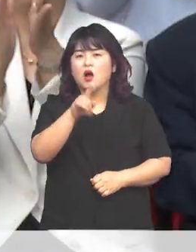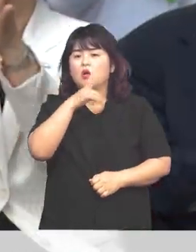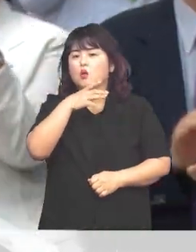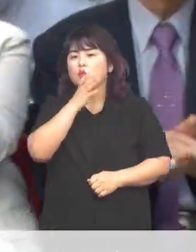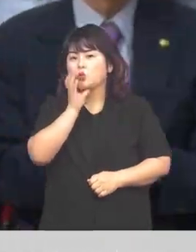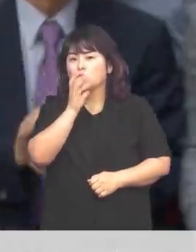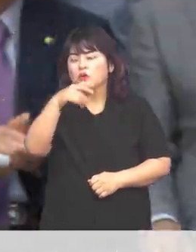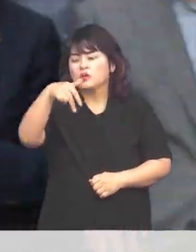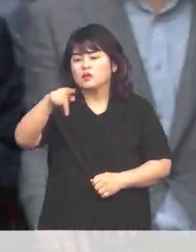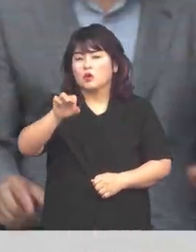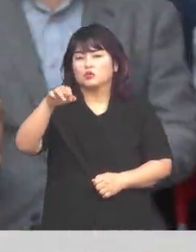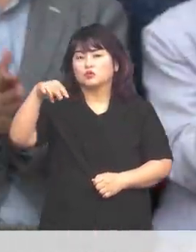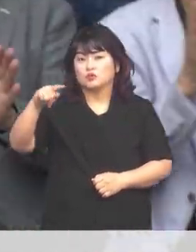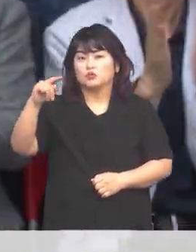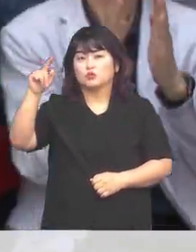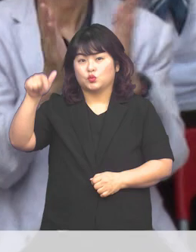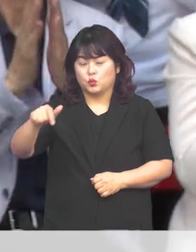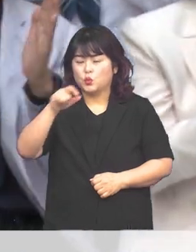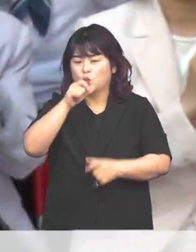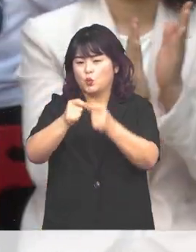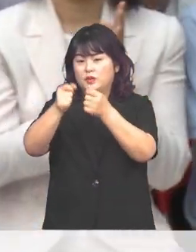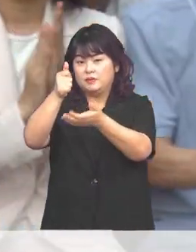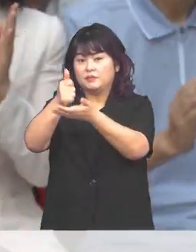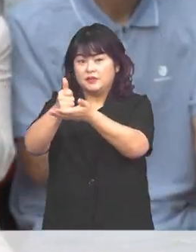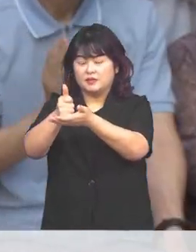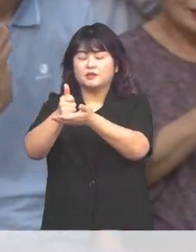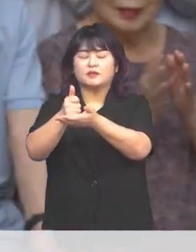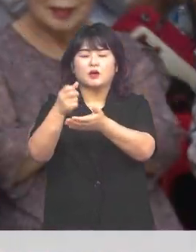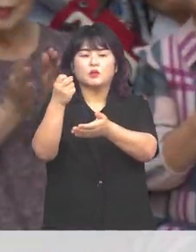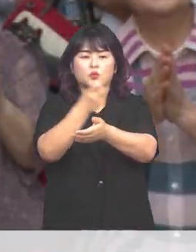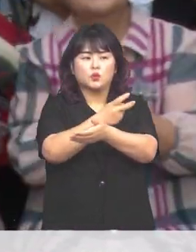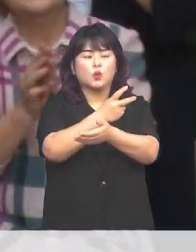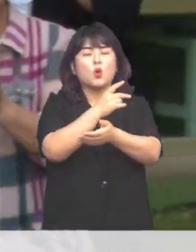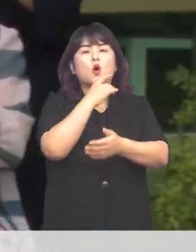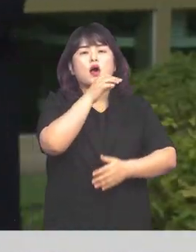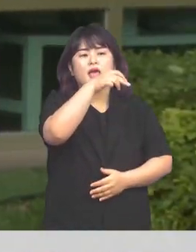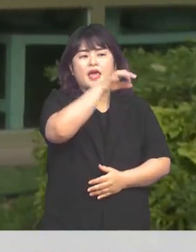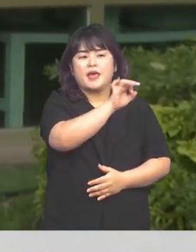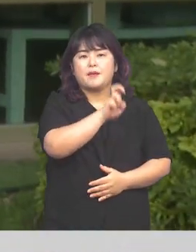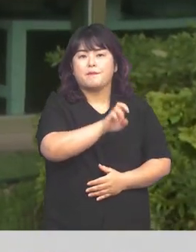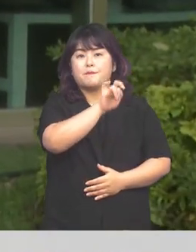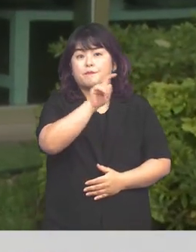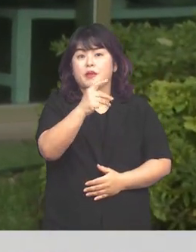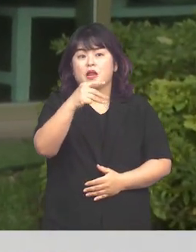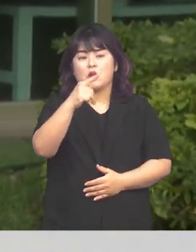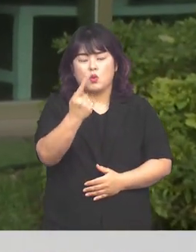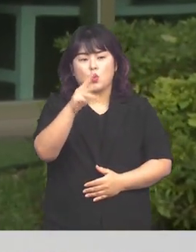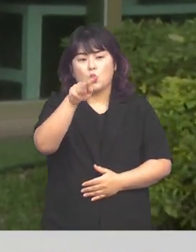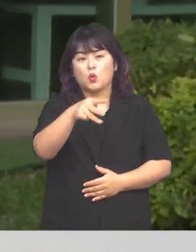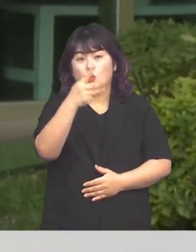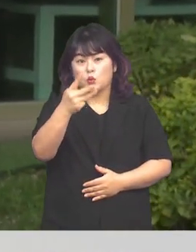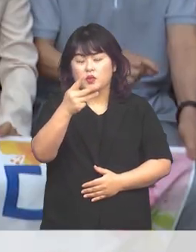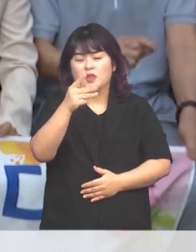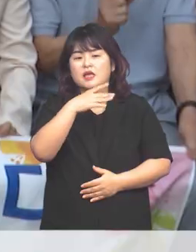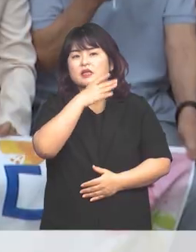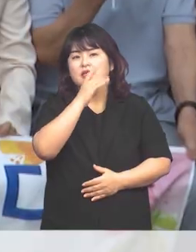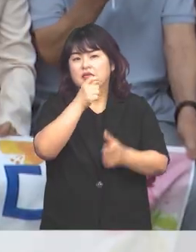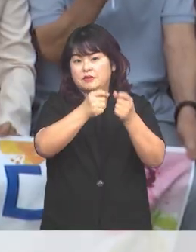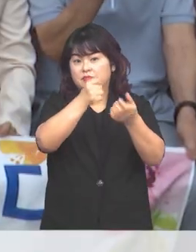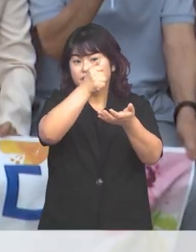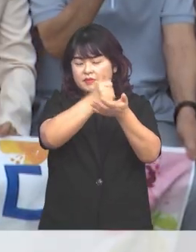정수조 대한노인회, 용인특례시 기흥구 지회장, 임피로 롯데캐슬 에코 1단지 경로당 회장